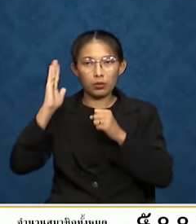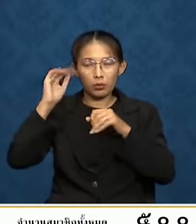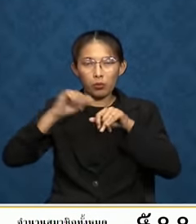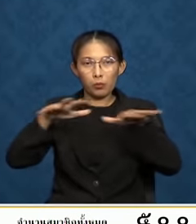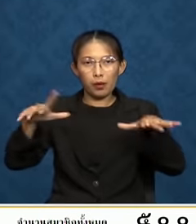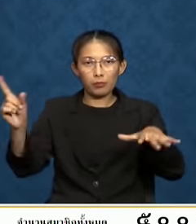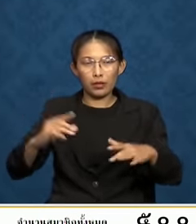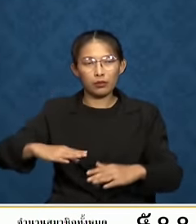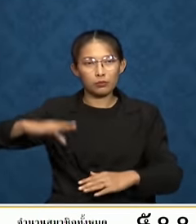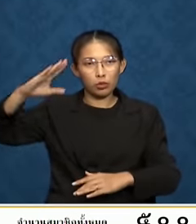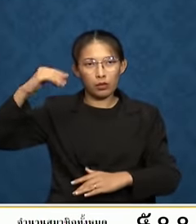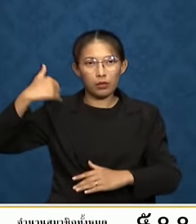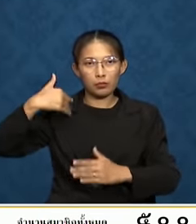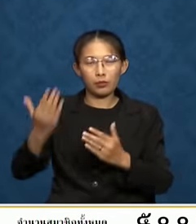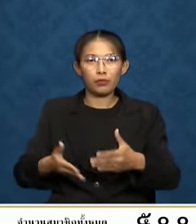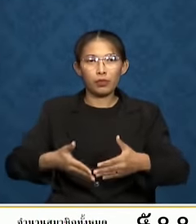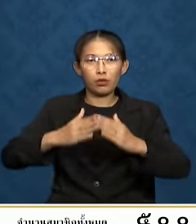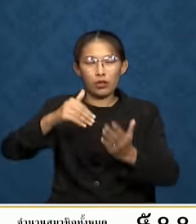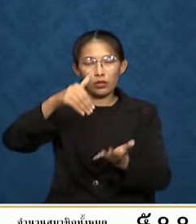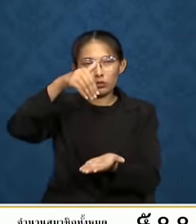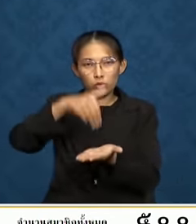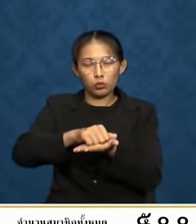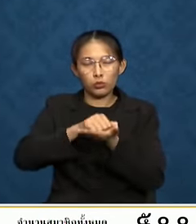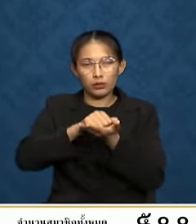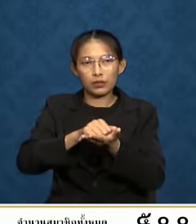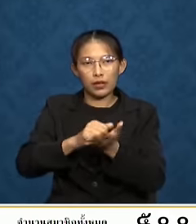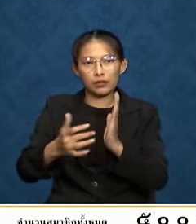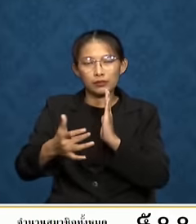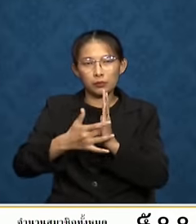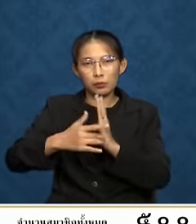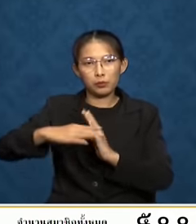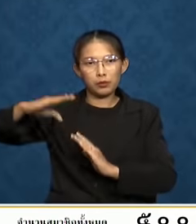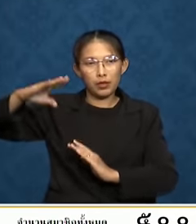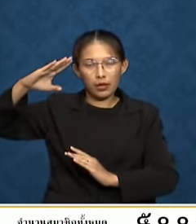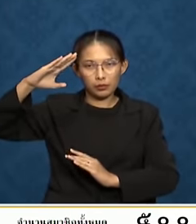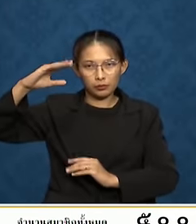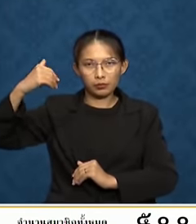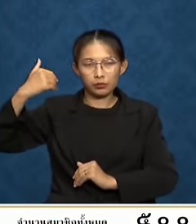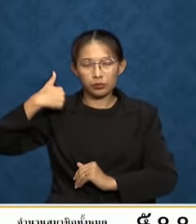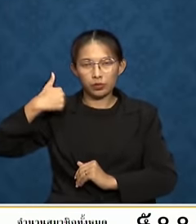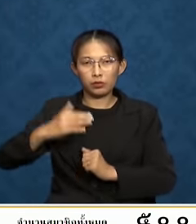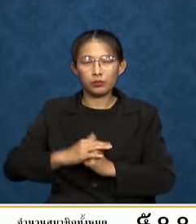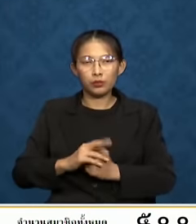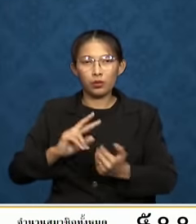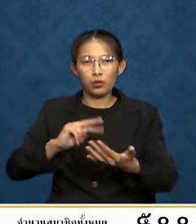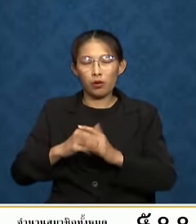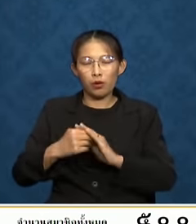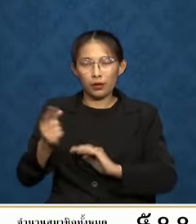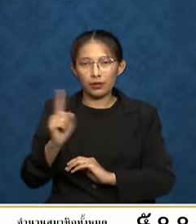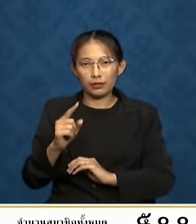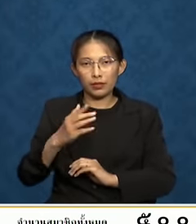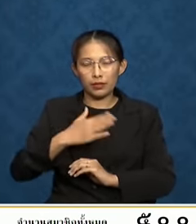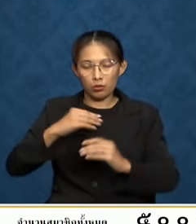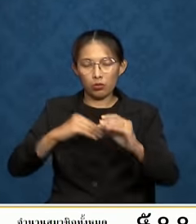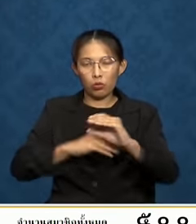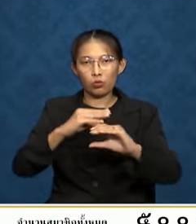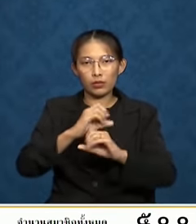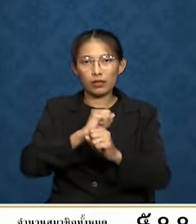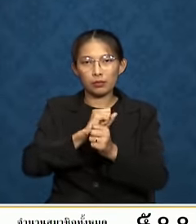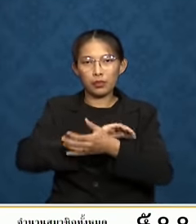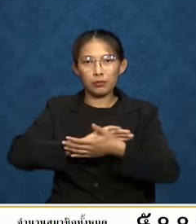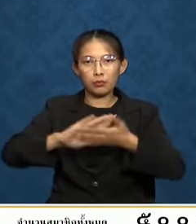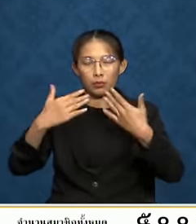กองทัพไทยประกาศตั้งศูนย์บัญชาการไซเบอร์ทางทหารนั่นก็หมายความว่านี่เราทำแบบโครงสร้างเรา